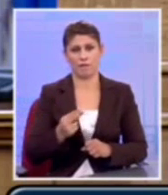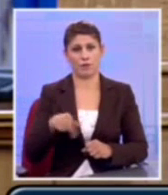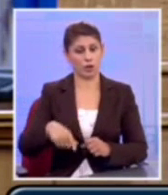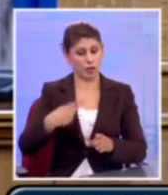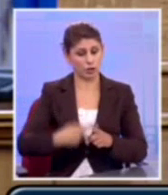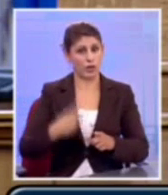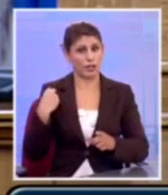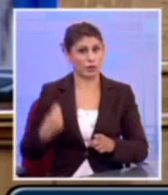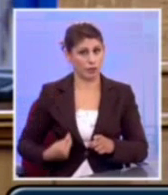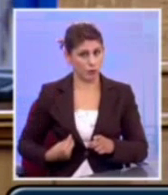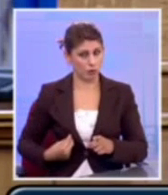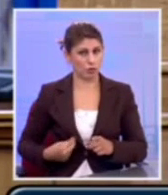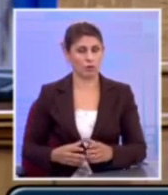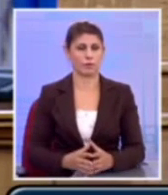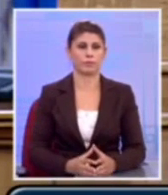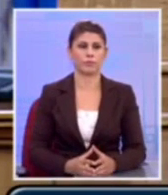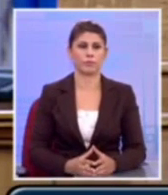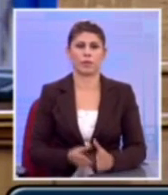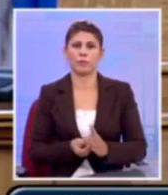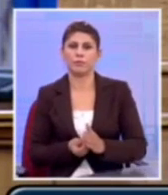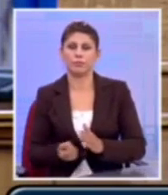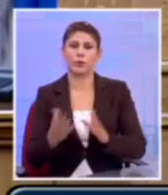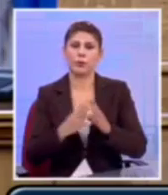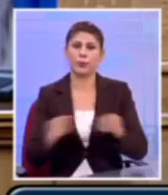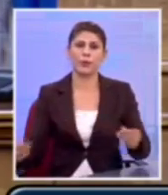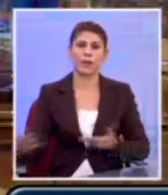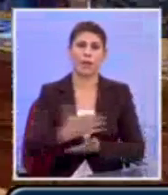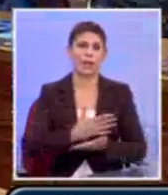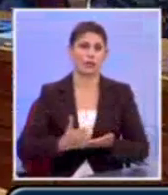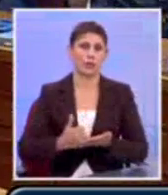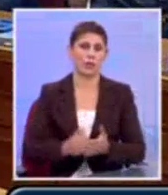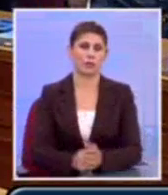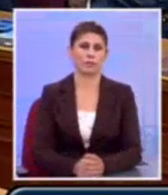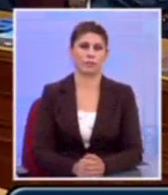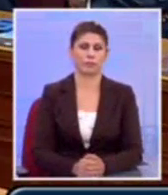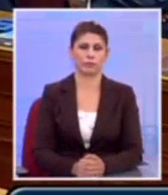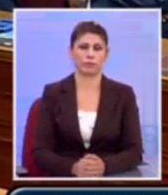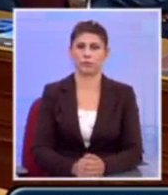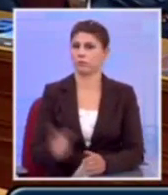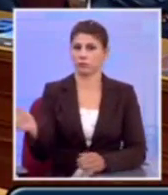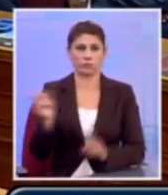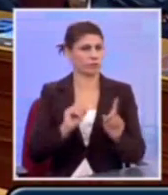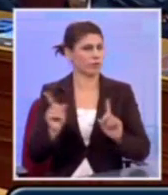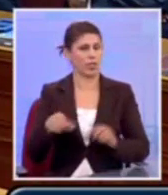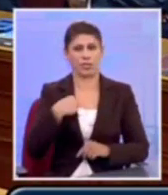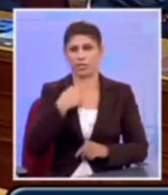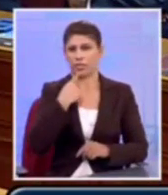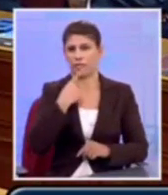το ελληνικό δημόσιο από διαφυγόντα έσοδα. Δεν τα λέει η